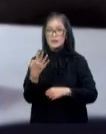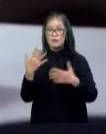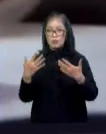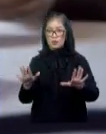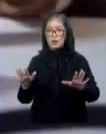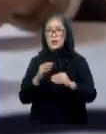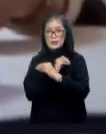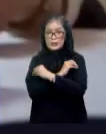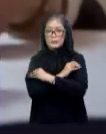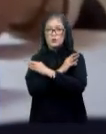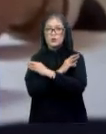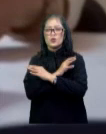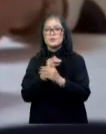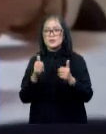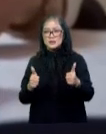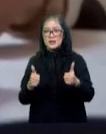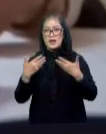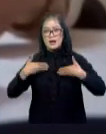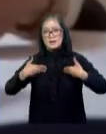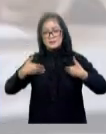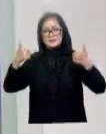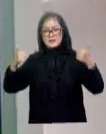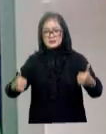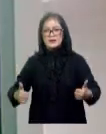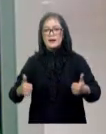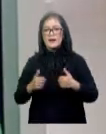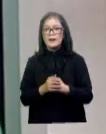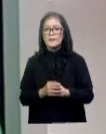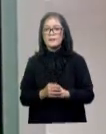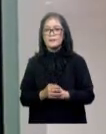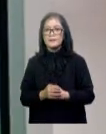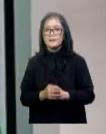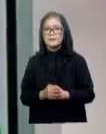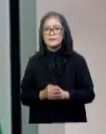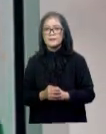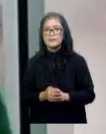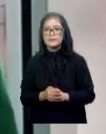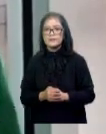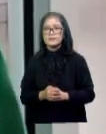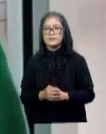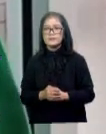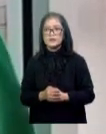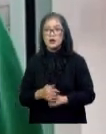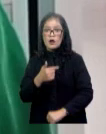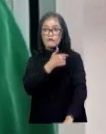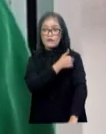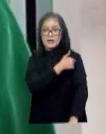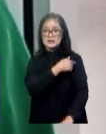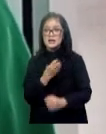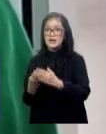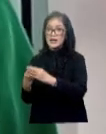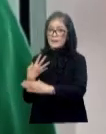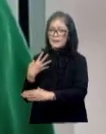kekebalan tubuh di tengah masa pandemi yang belum usai. Semua vaksin kita nggak bisa bilang nggak ada dampak efeknya ya, pasti biasanya ada